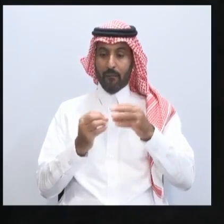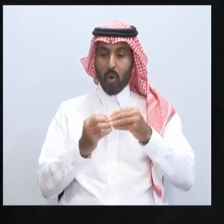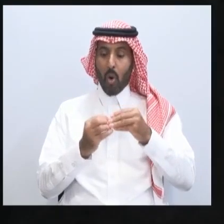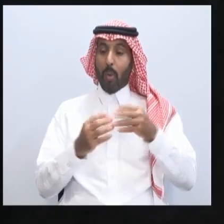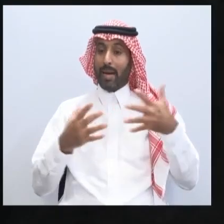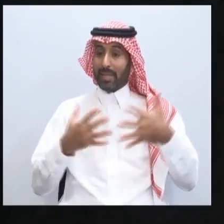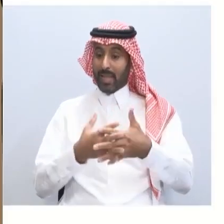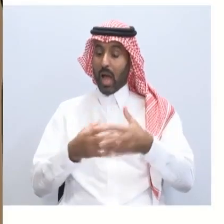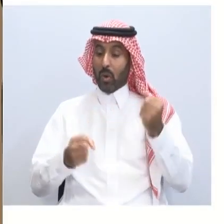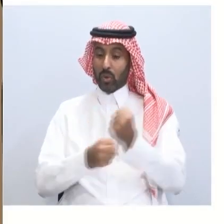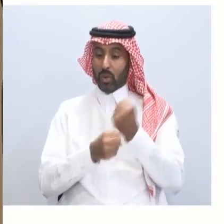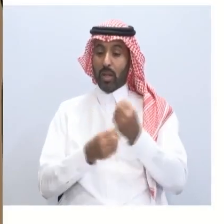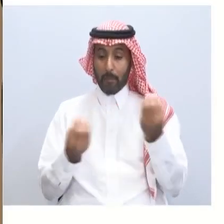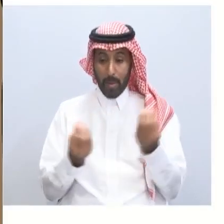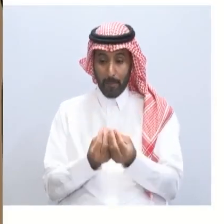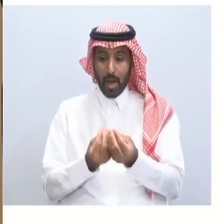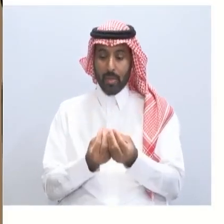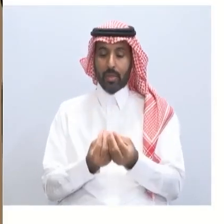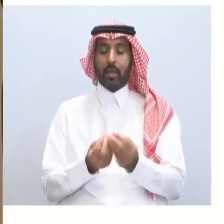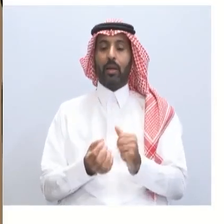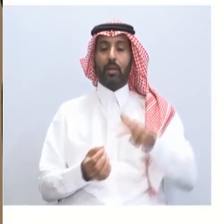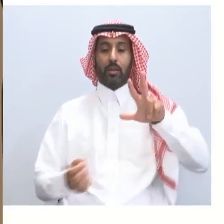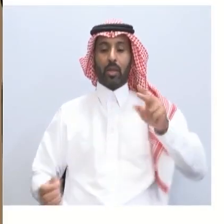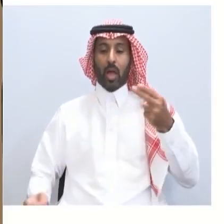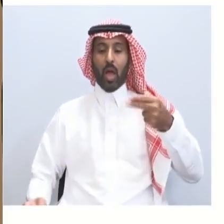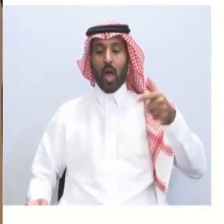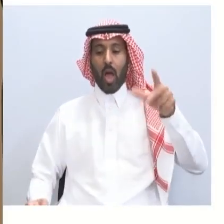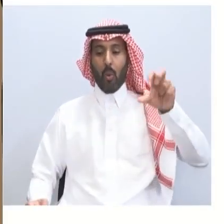نشاهد سويا الفيديو